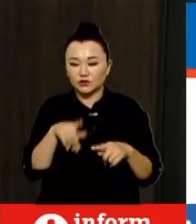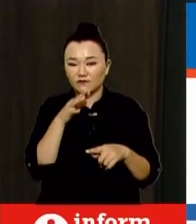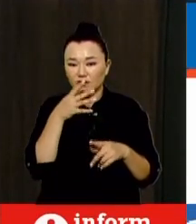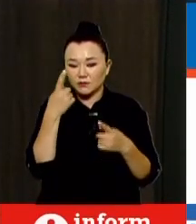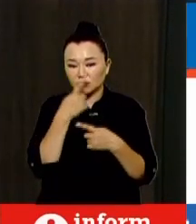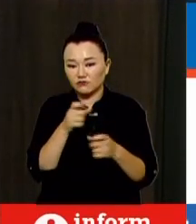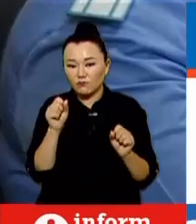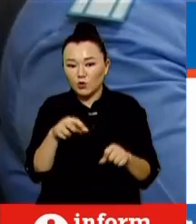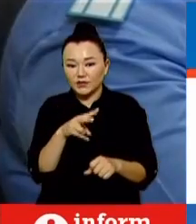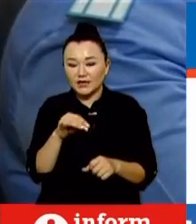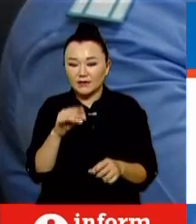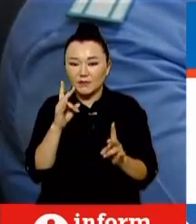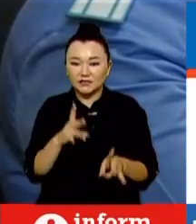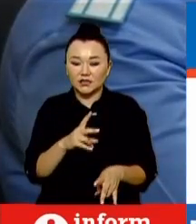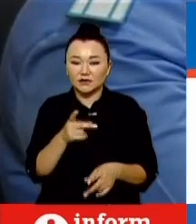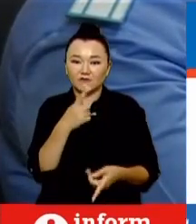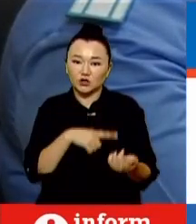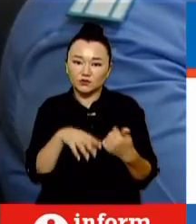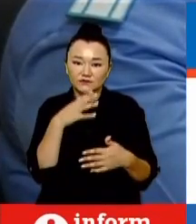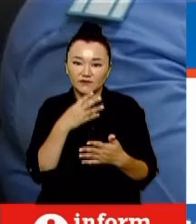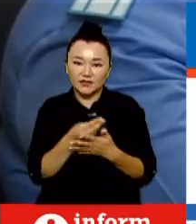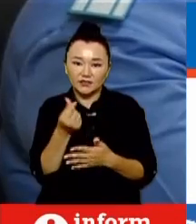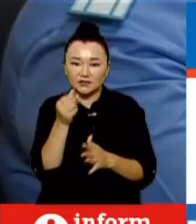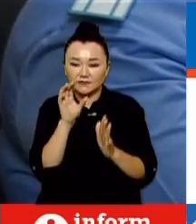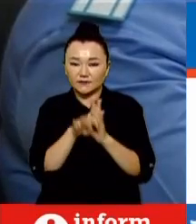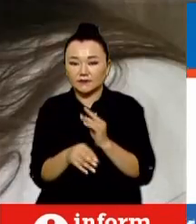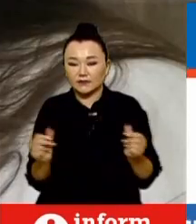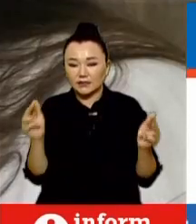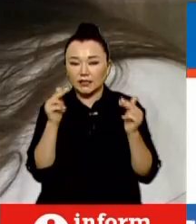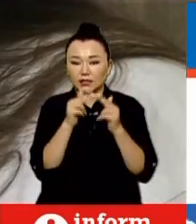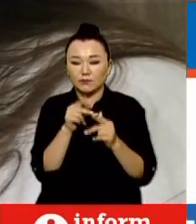Правда, смогут ли пострадавшие вернуть вложенные в пирамиду деньги,